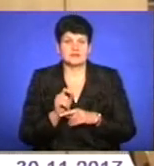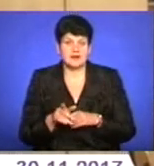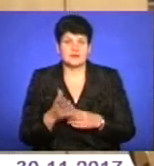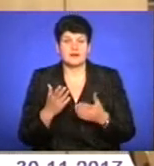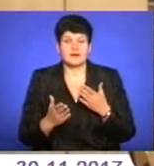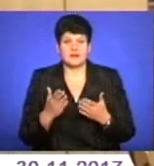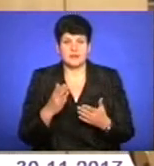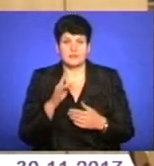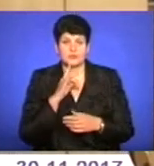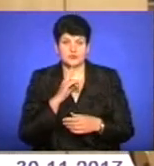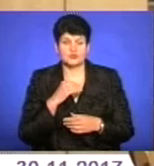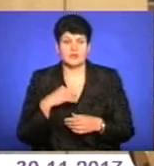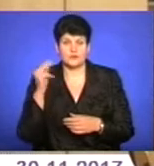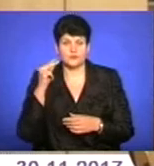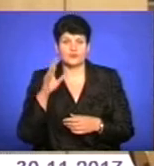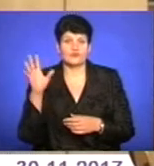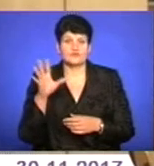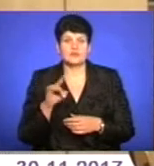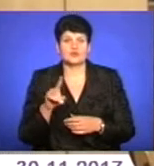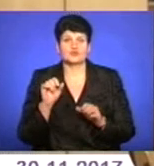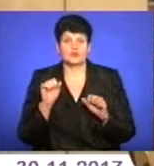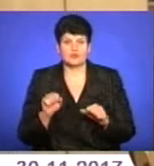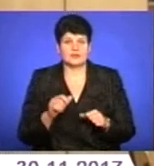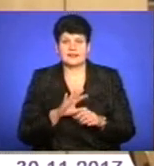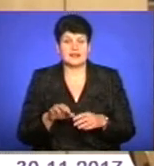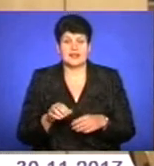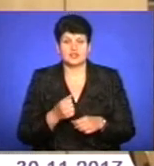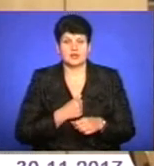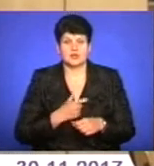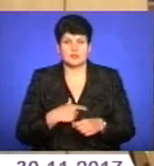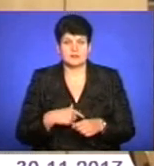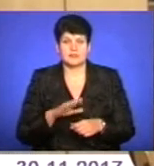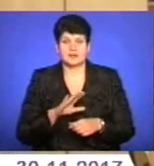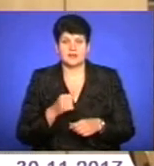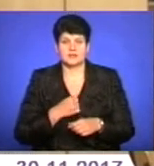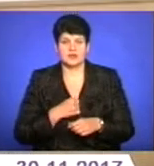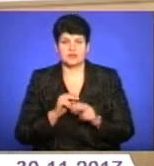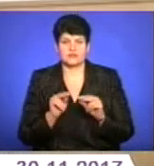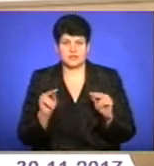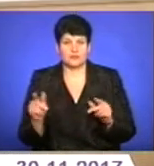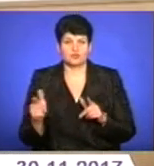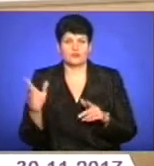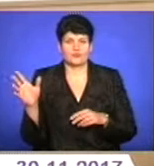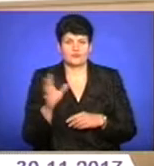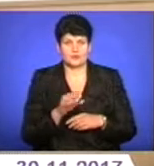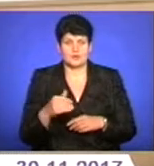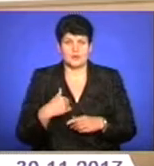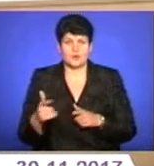поки що я вчу все, що можу, не жаліючи ні себе, ні вчителів, і готуюся до всього. Я